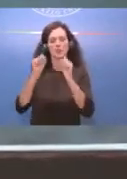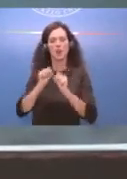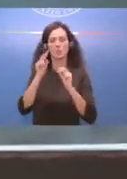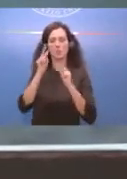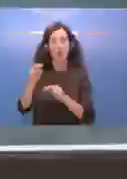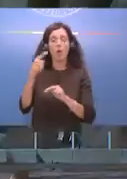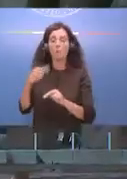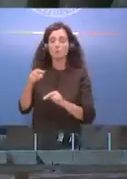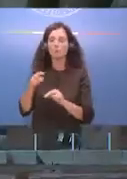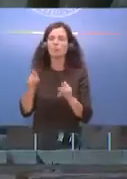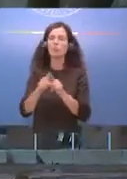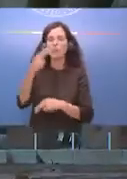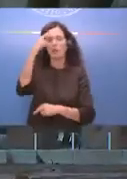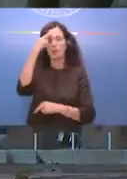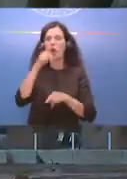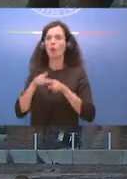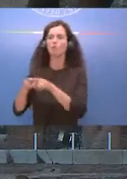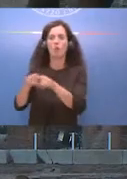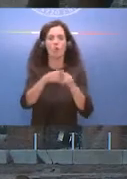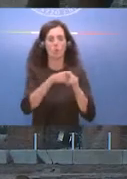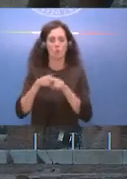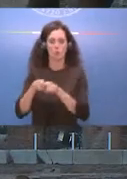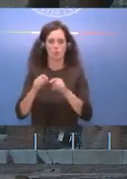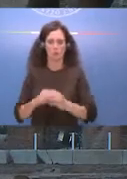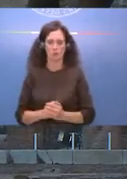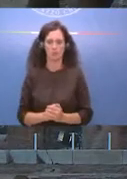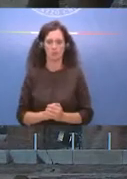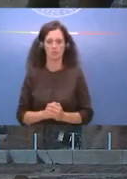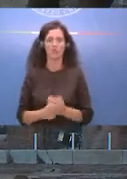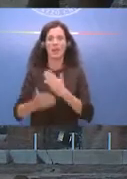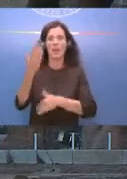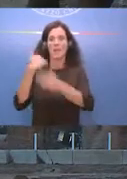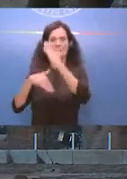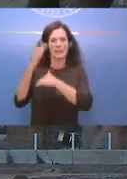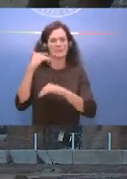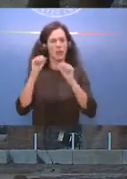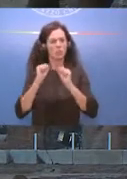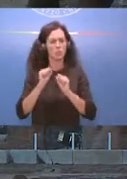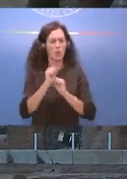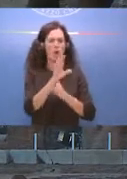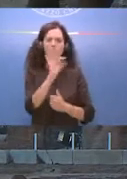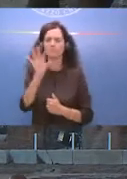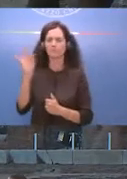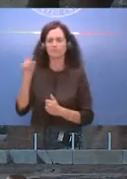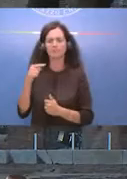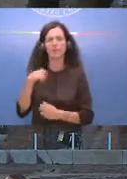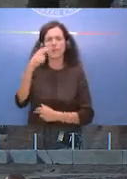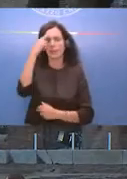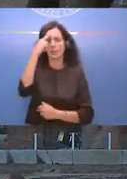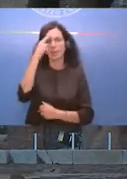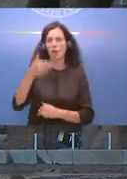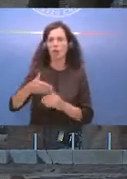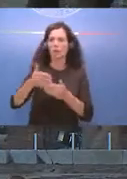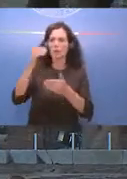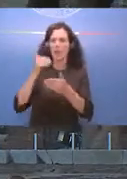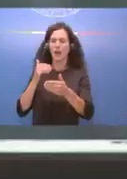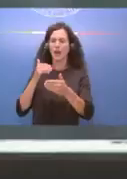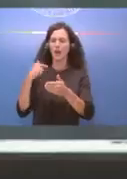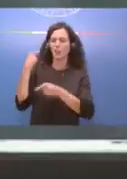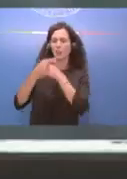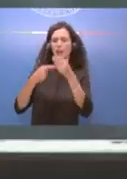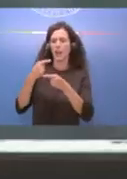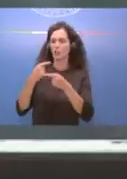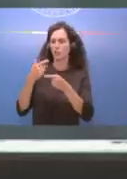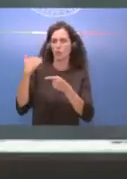poiché è impossibile cogliere le esperienze originali del passato osserviamo i frammenti che le generazioni precedenti ci hanno lasciato